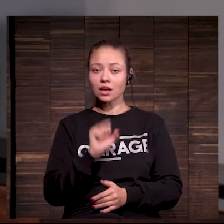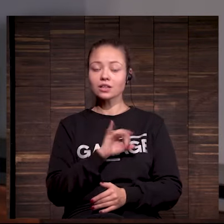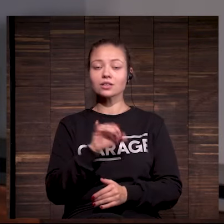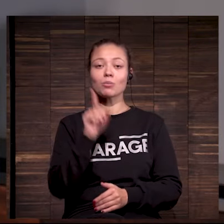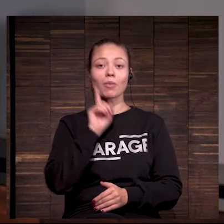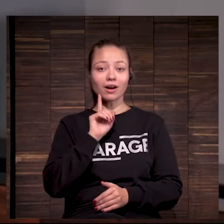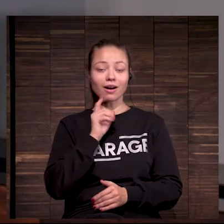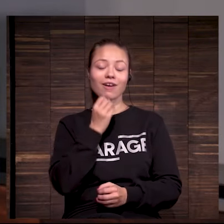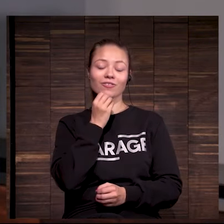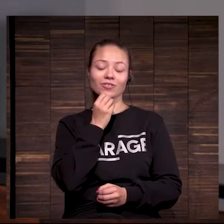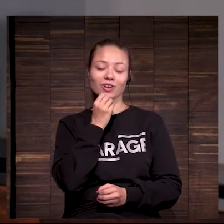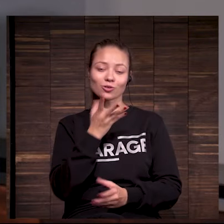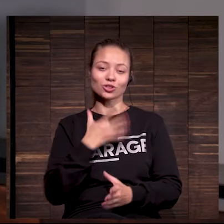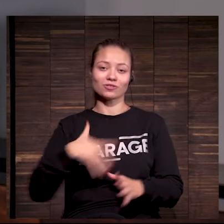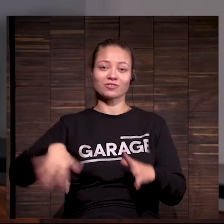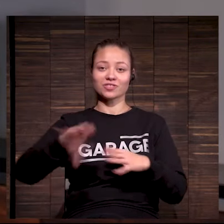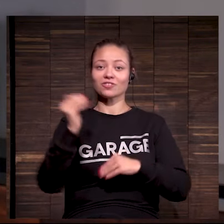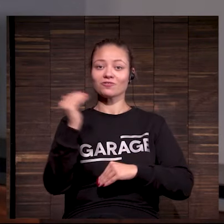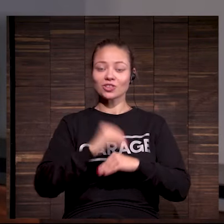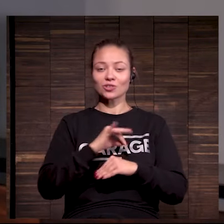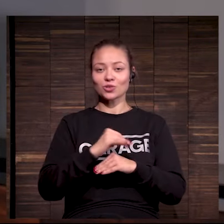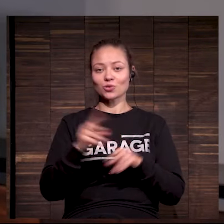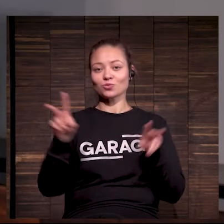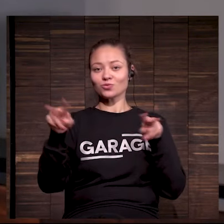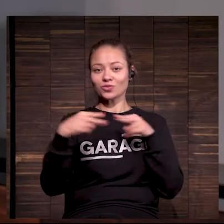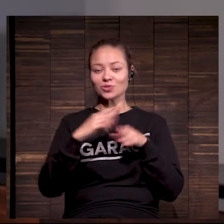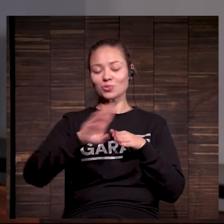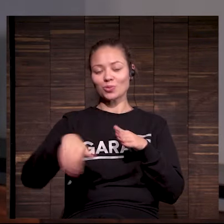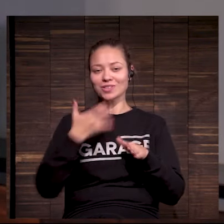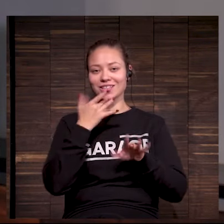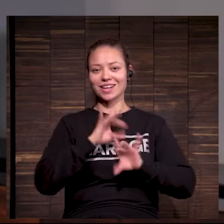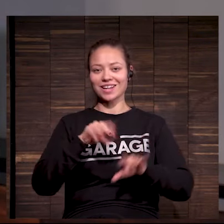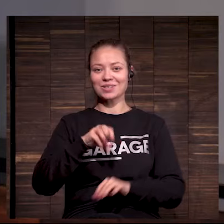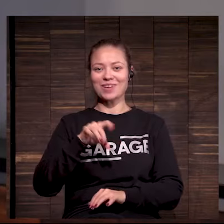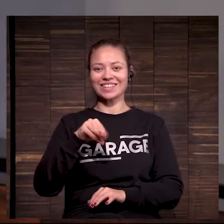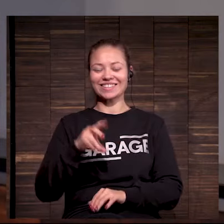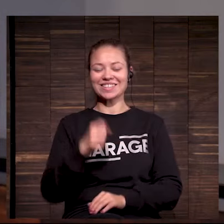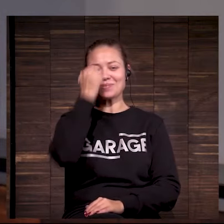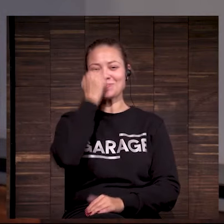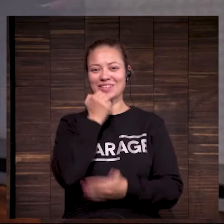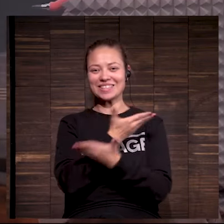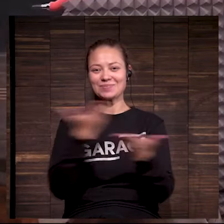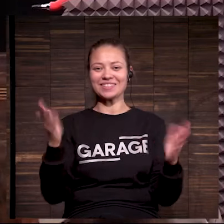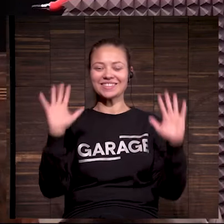и увидимся после реакции мартина спасибо